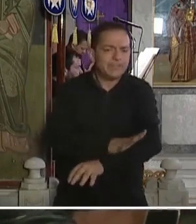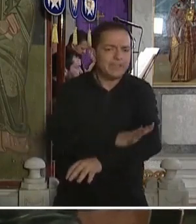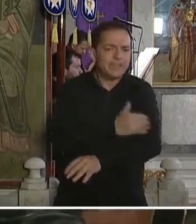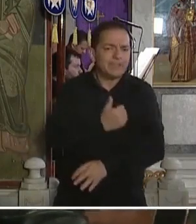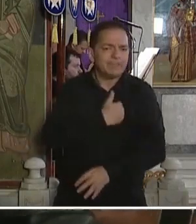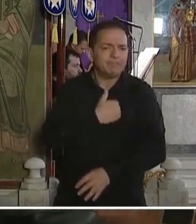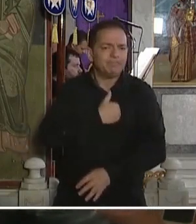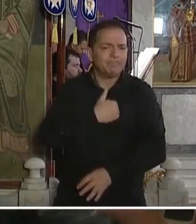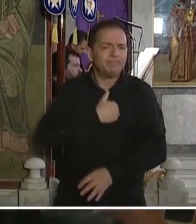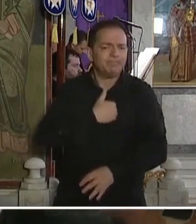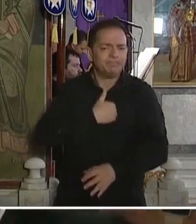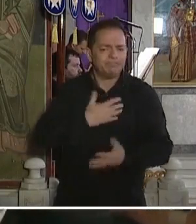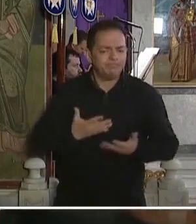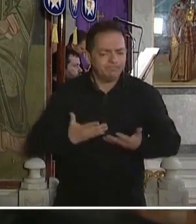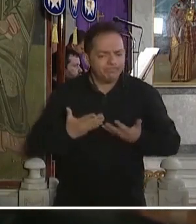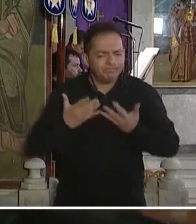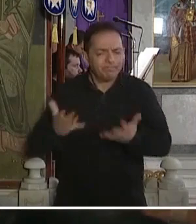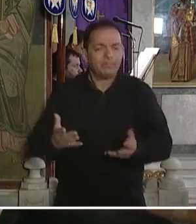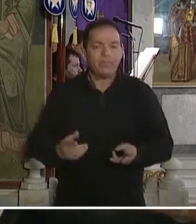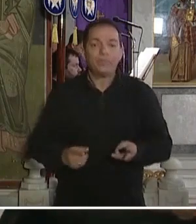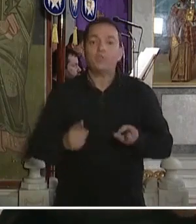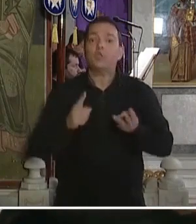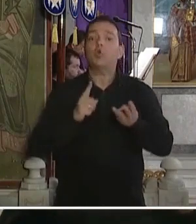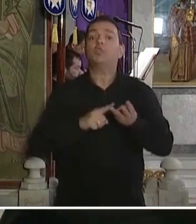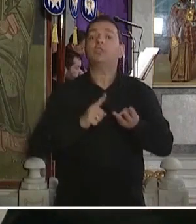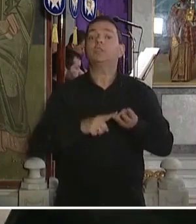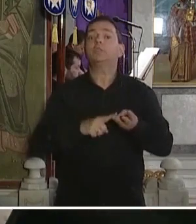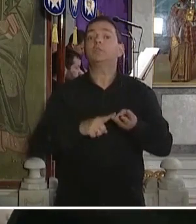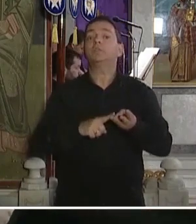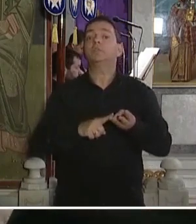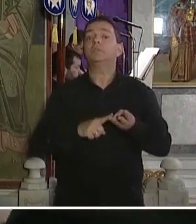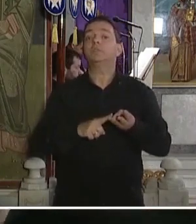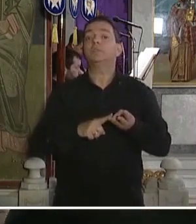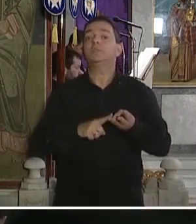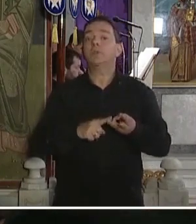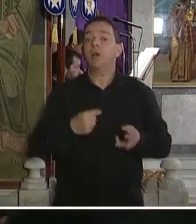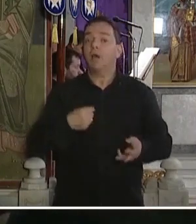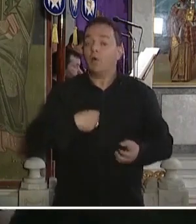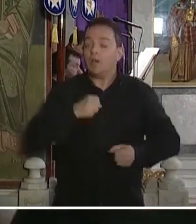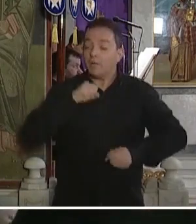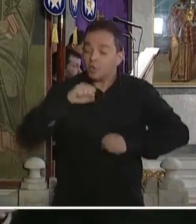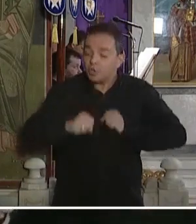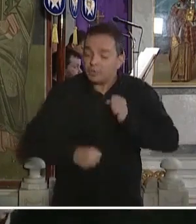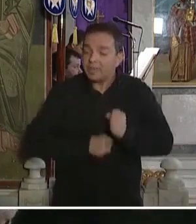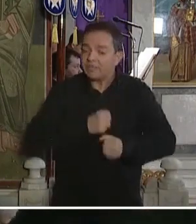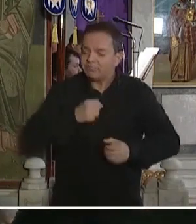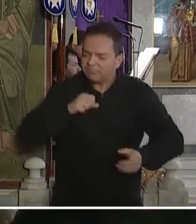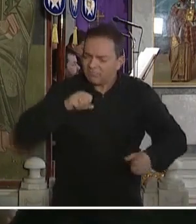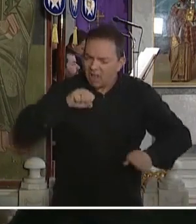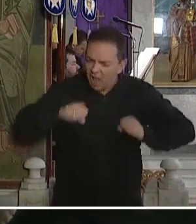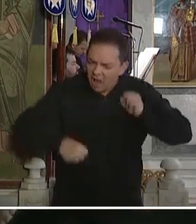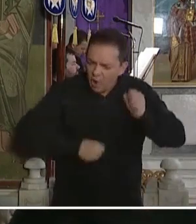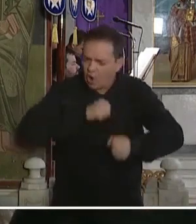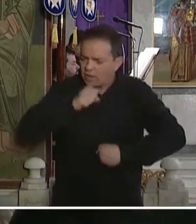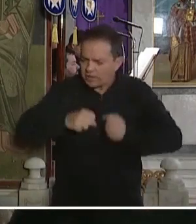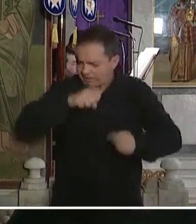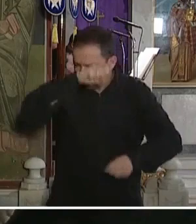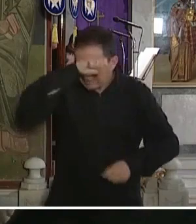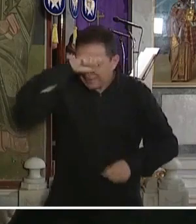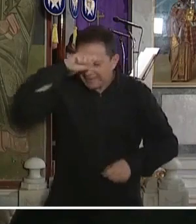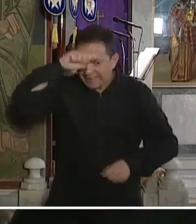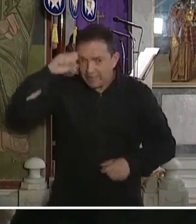εσωτερική. Το τρίτο είναι να μπορέσει να προσπαθήσει, να αγωνιστεί, να